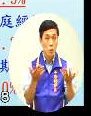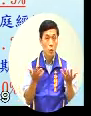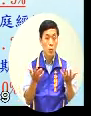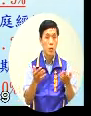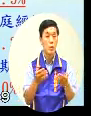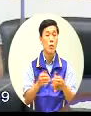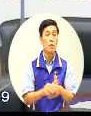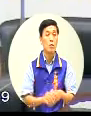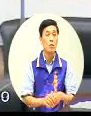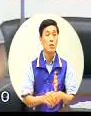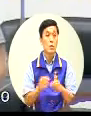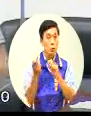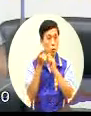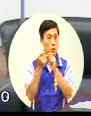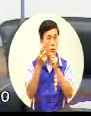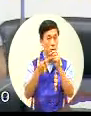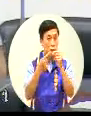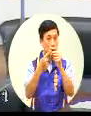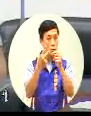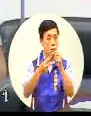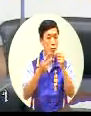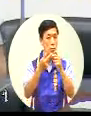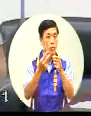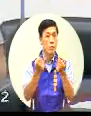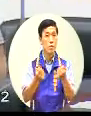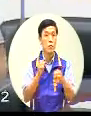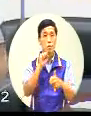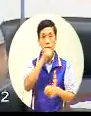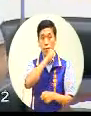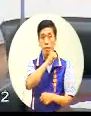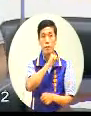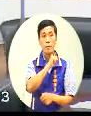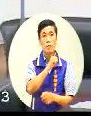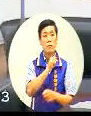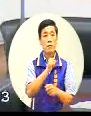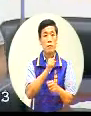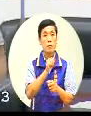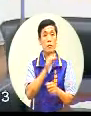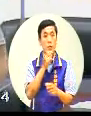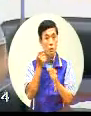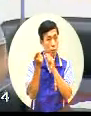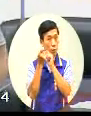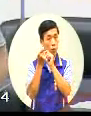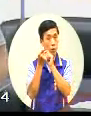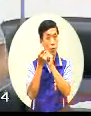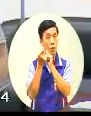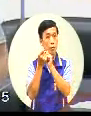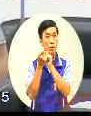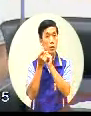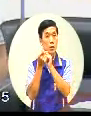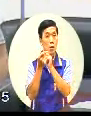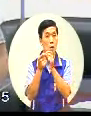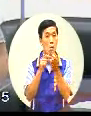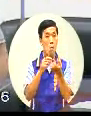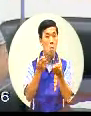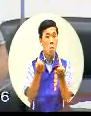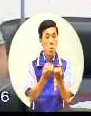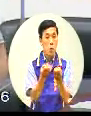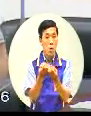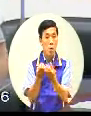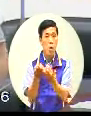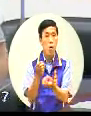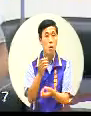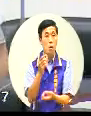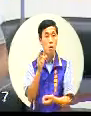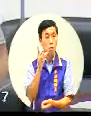年哦，在我们台湾哦，一直几乎最近也是一直在出现了、啊、那是